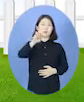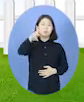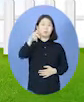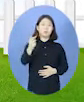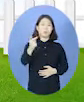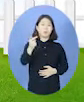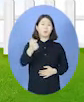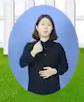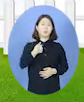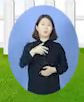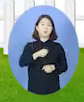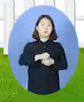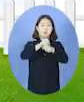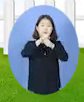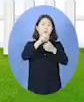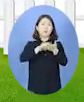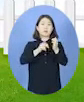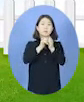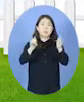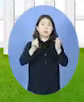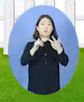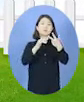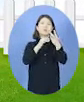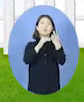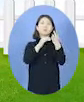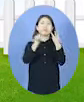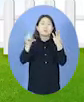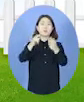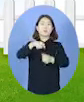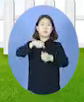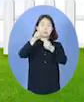주식회사 CM코에서 하영 및 적재단순